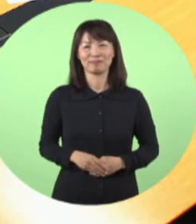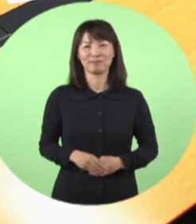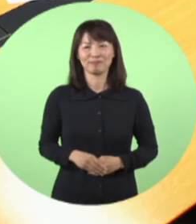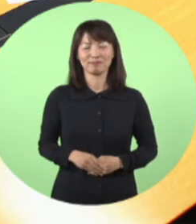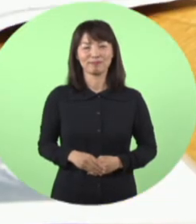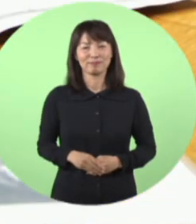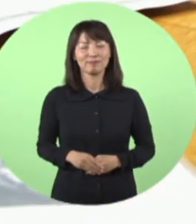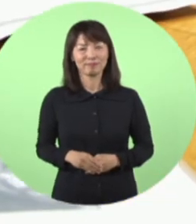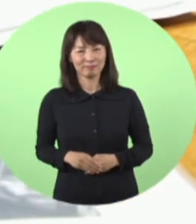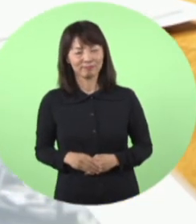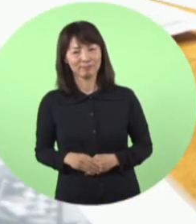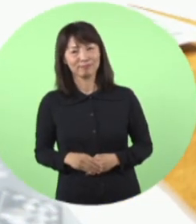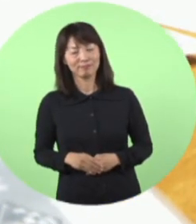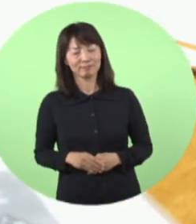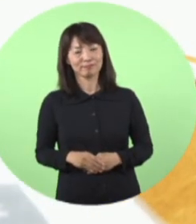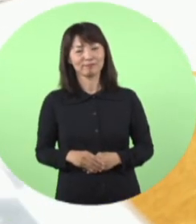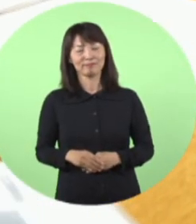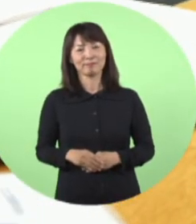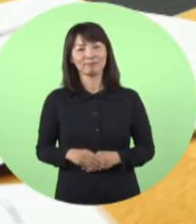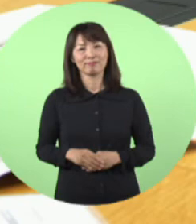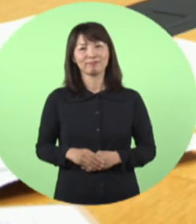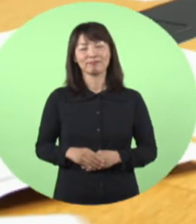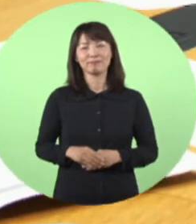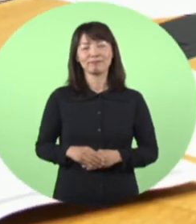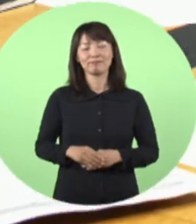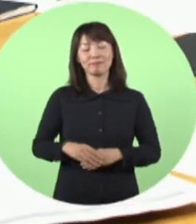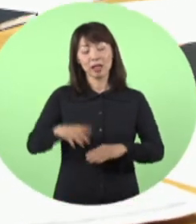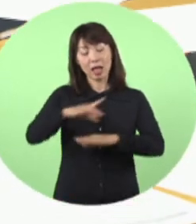どうでしょうか山地さん。